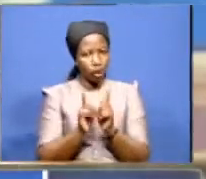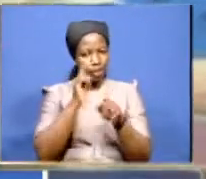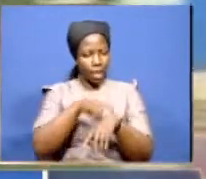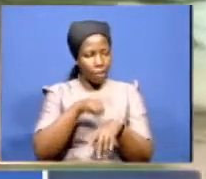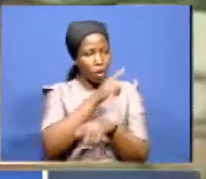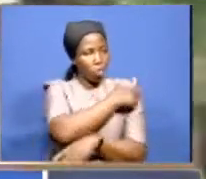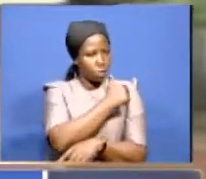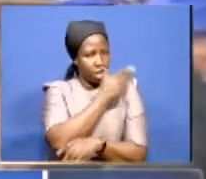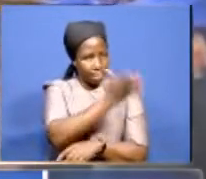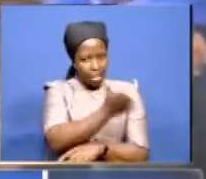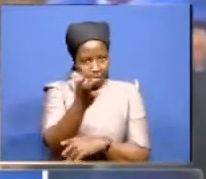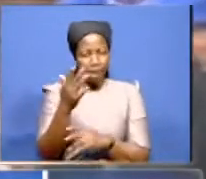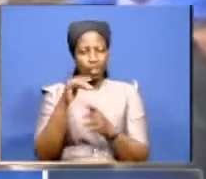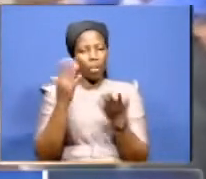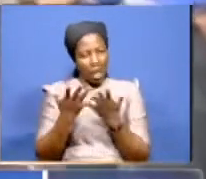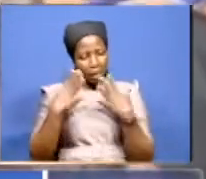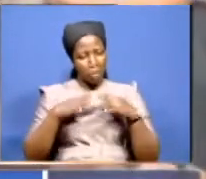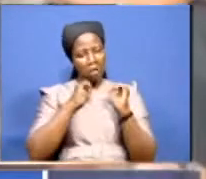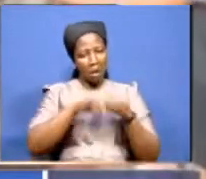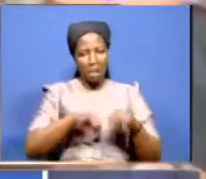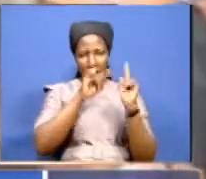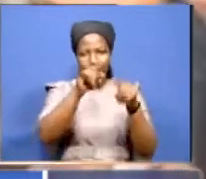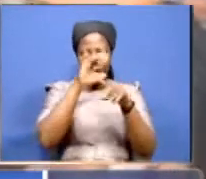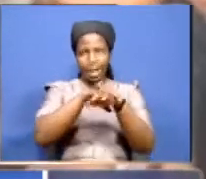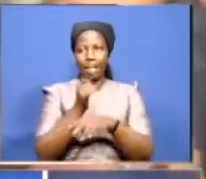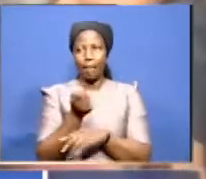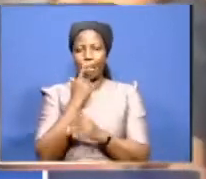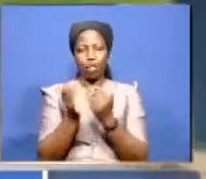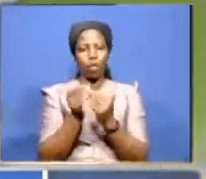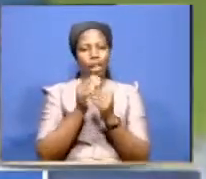wakati wa kipindi cha chamko la corona. Nikiripotia darubini ya Channel 1 kutoka kaunti ya Mombasa.